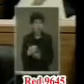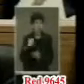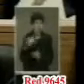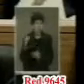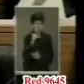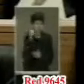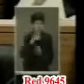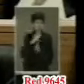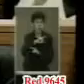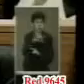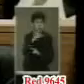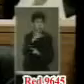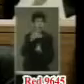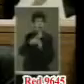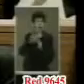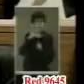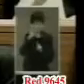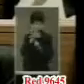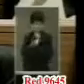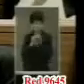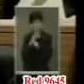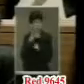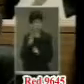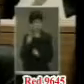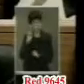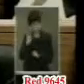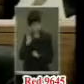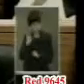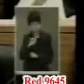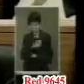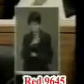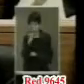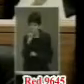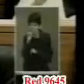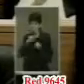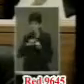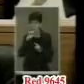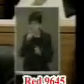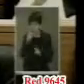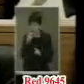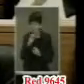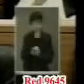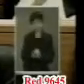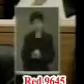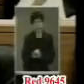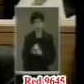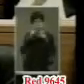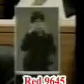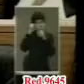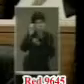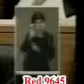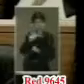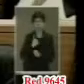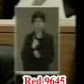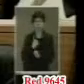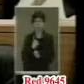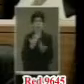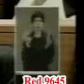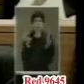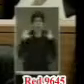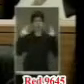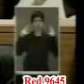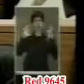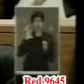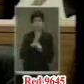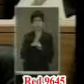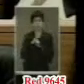การยึดอำนาจวันที่19กันยายนปี49วันที่20กันยายนปี49พันธมิตรประกาศยุติบทบาทตัวเองโดย